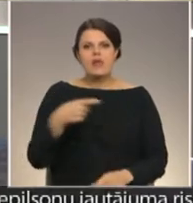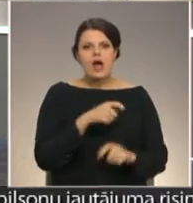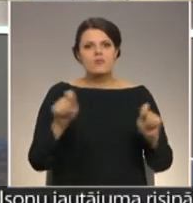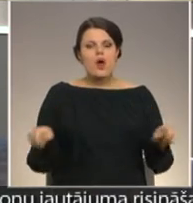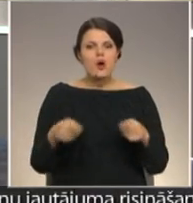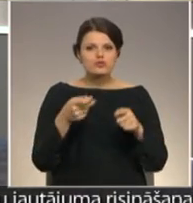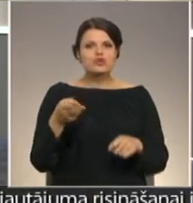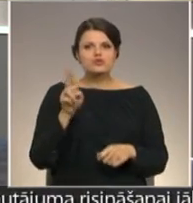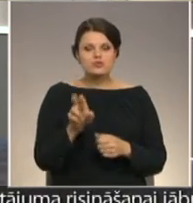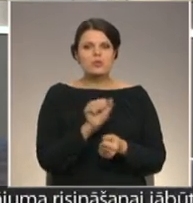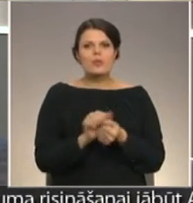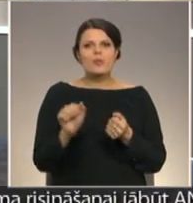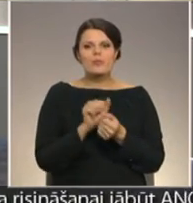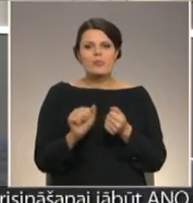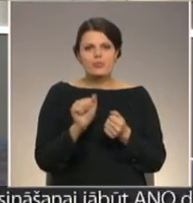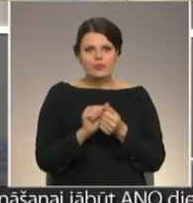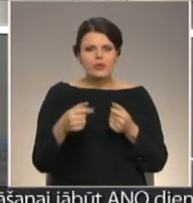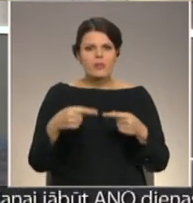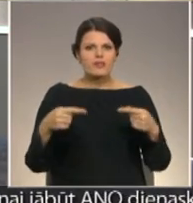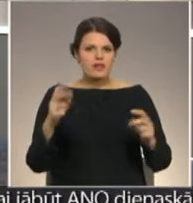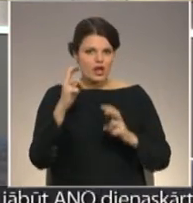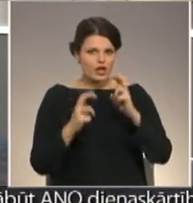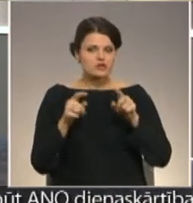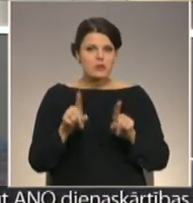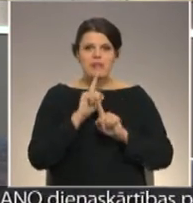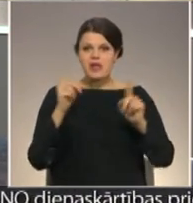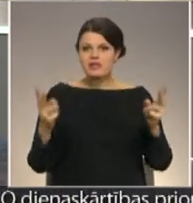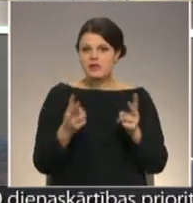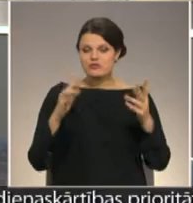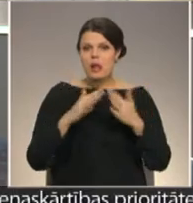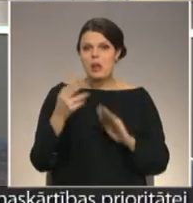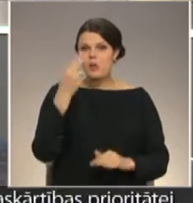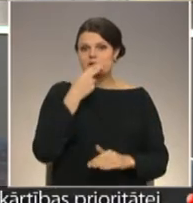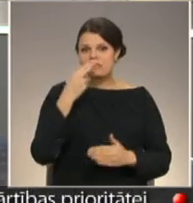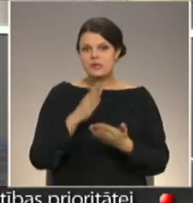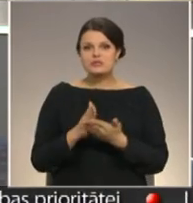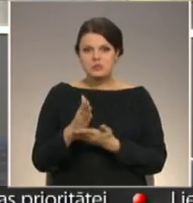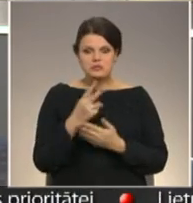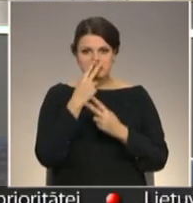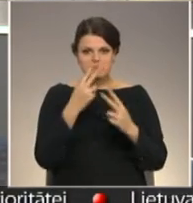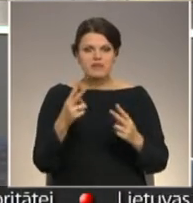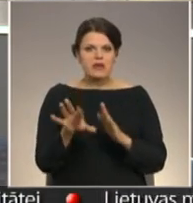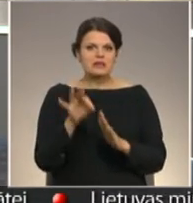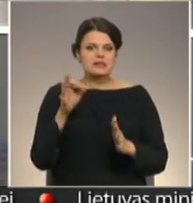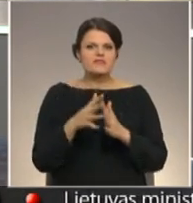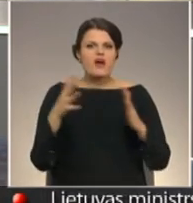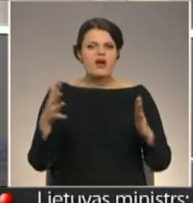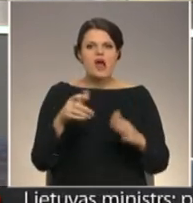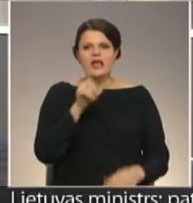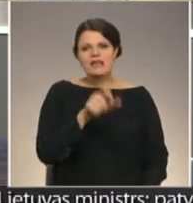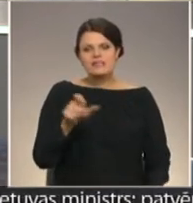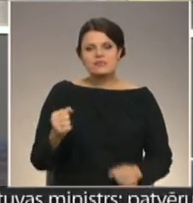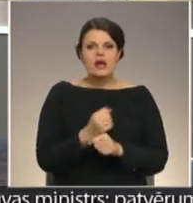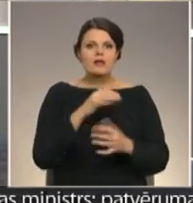audzēšanai un biohumusa ražošanai. Tolaik šai netradicionālajai lauksaimniecības nozarei pievērsās vairāk 100 iedzīvotāji gan laukos, gan